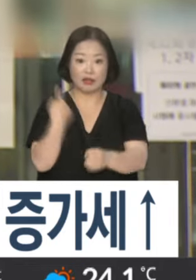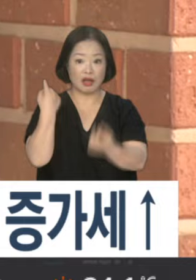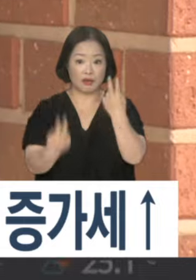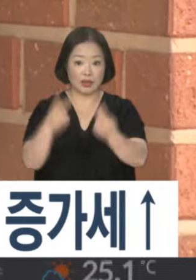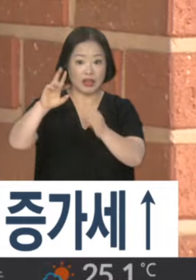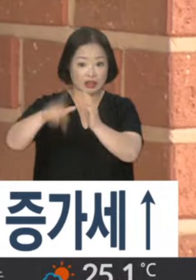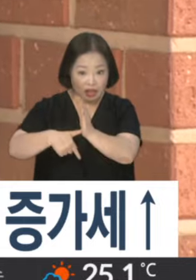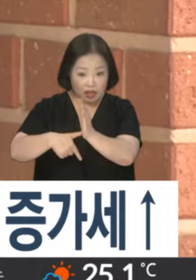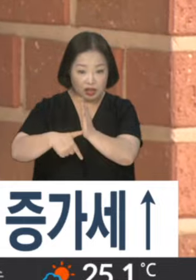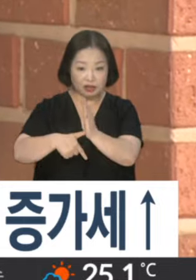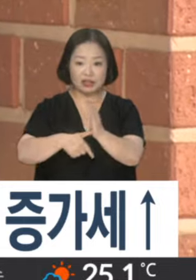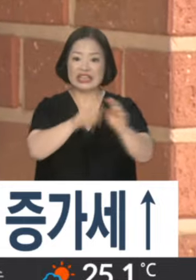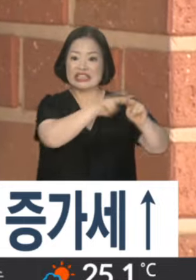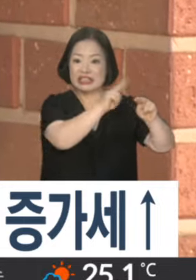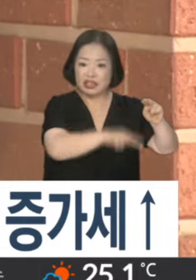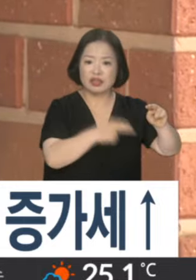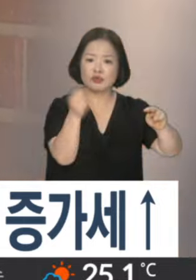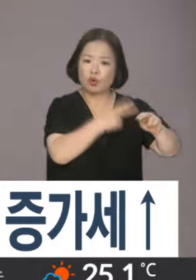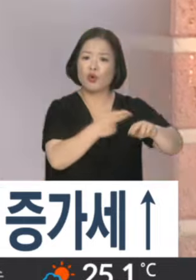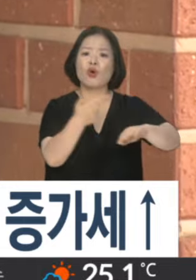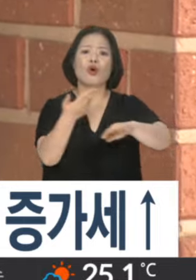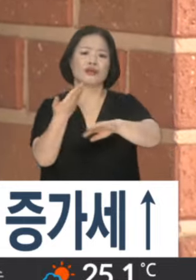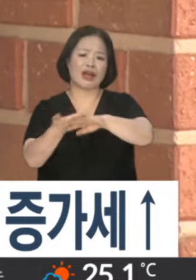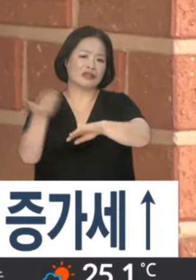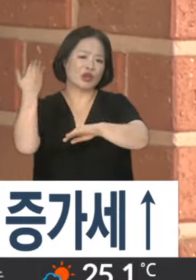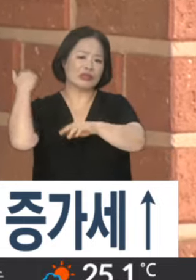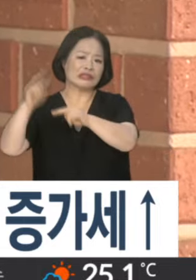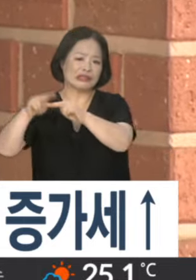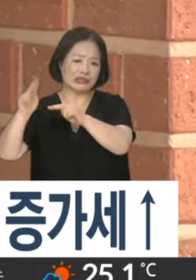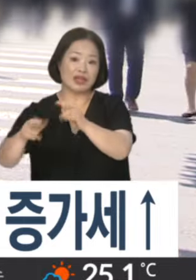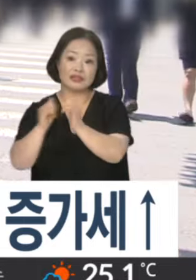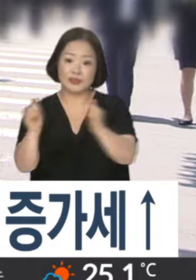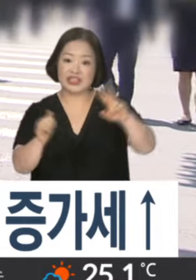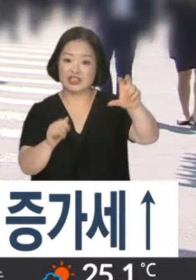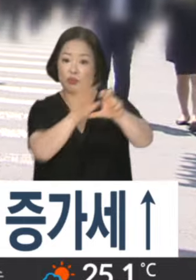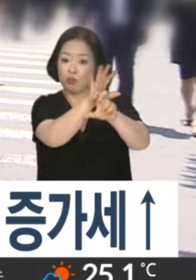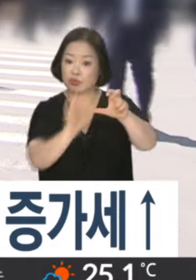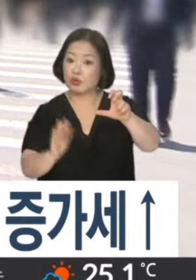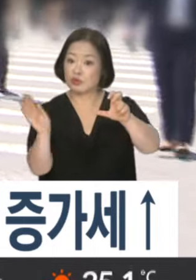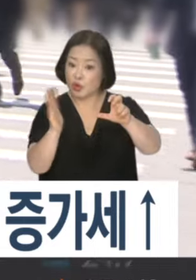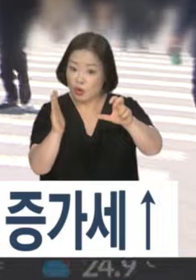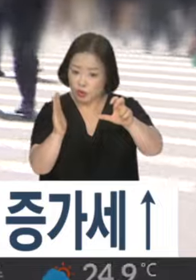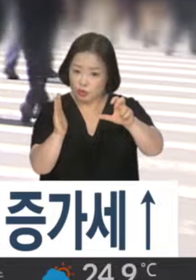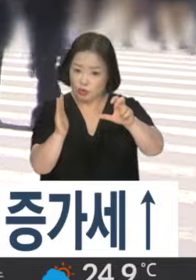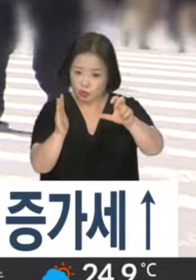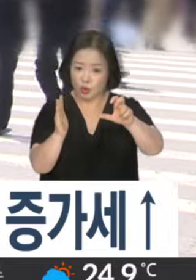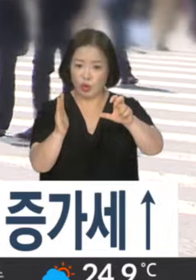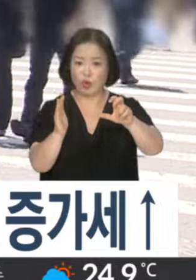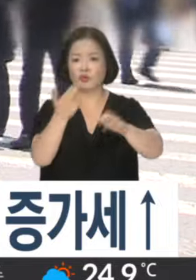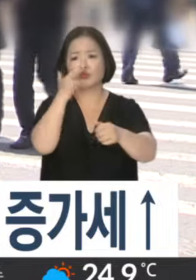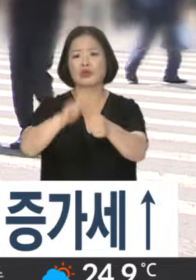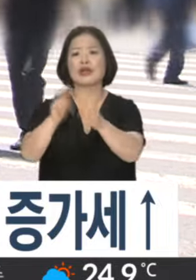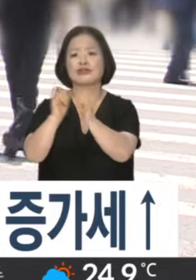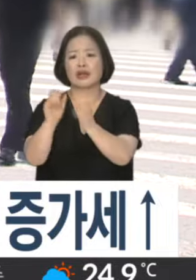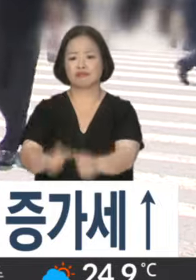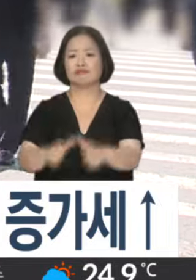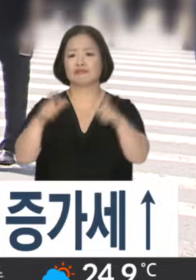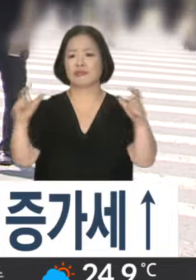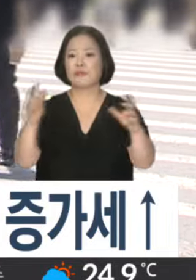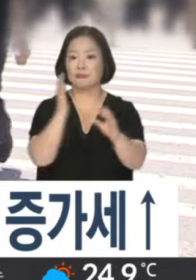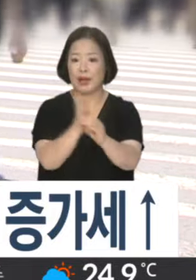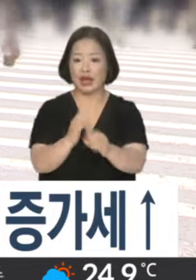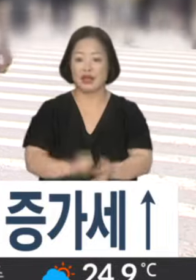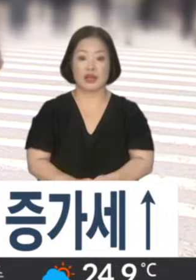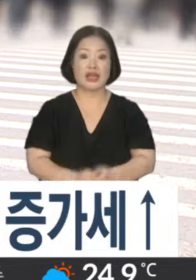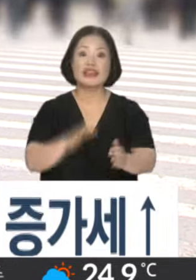비교하면 이직이나 전직이 답한 응답자가 25.4% 늘며 증가세가 가장 두드러졌습니다